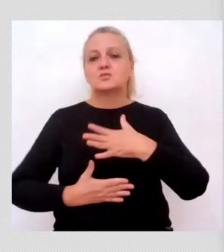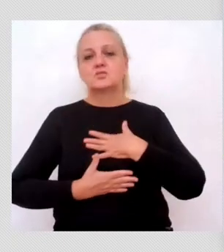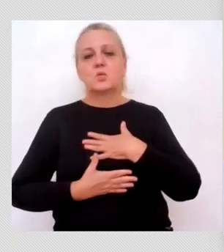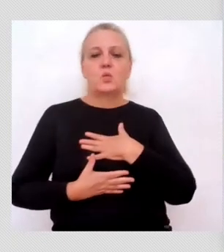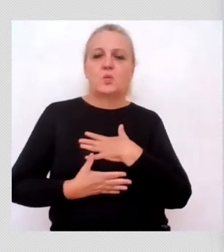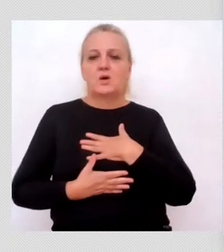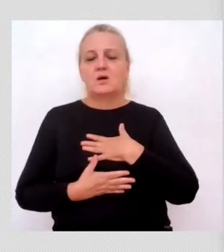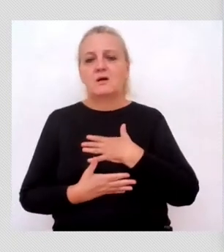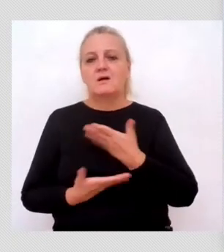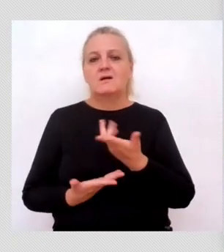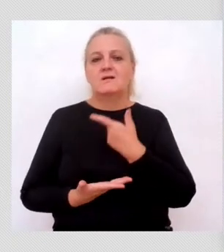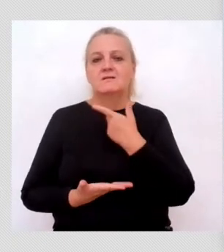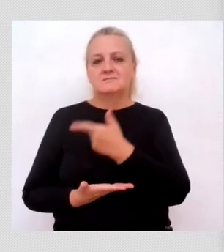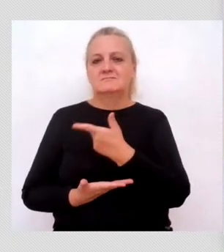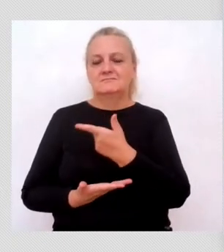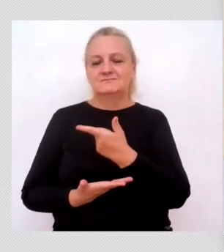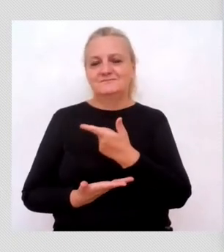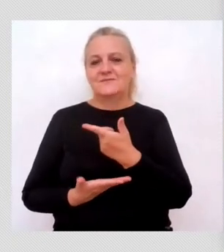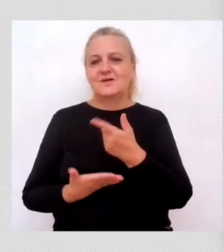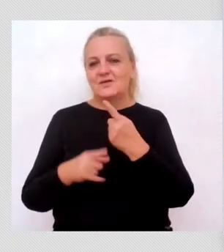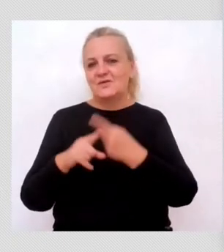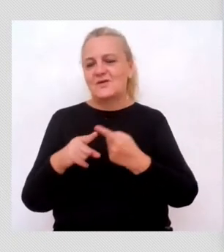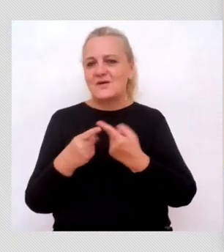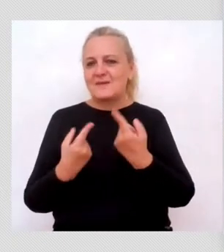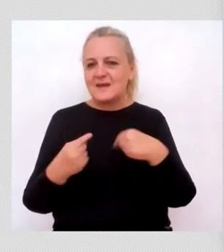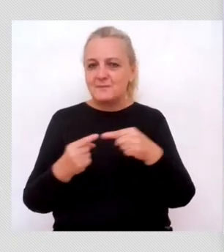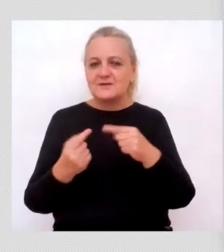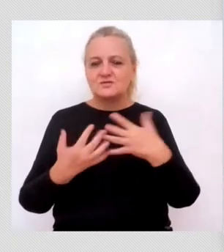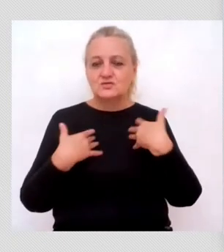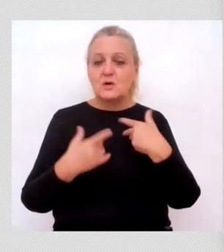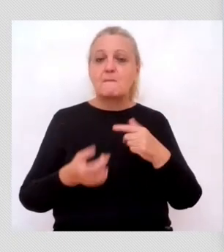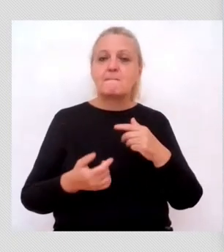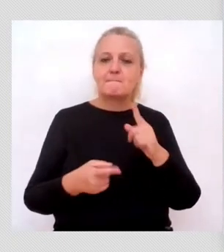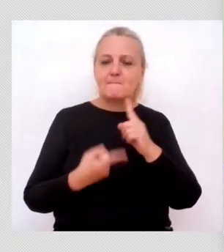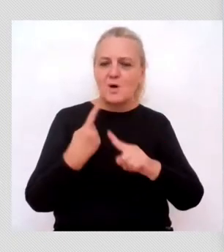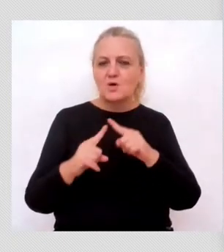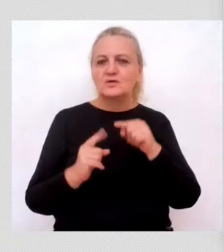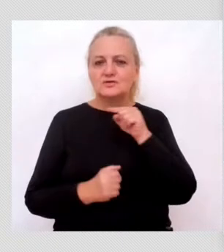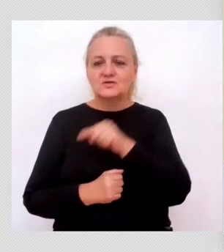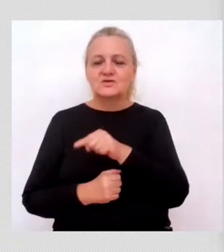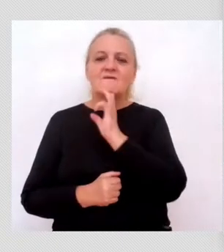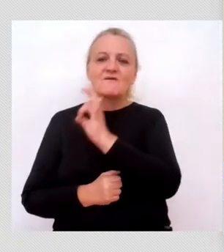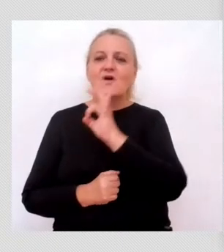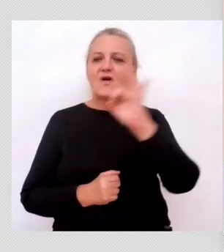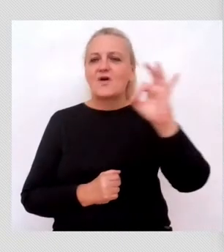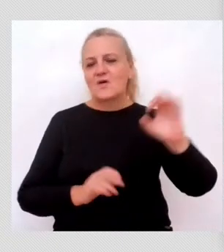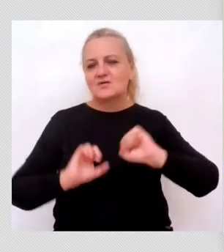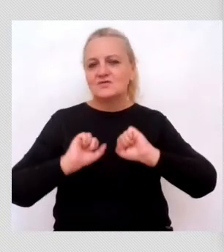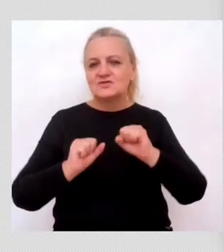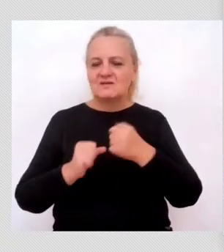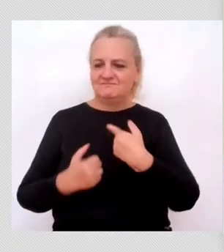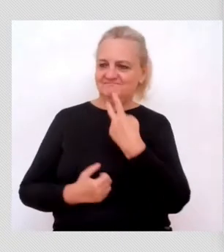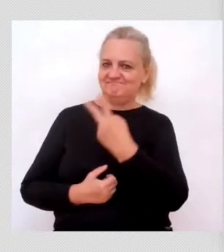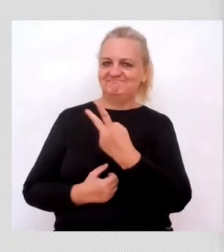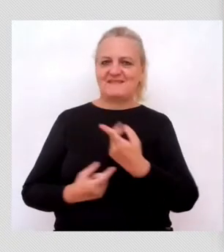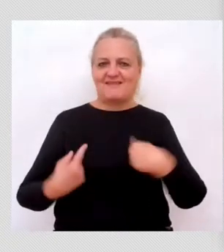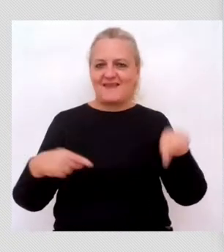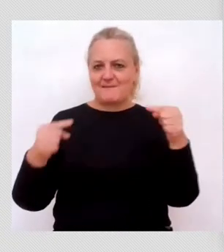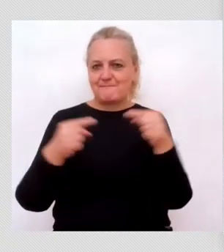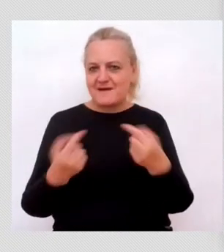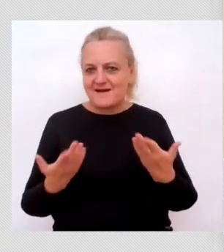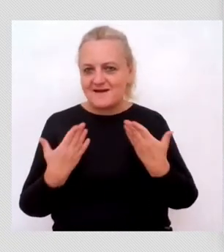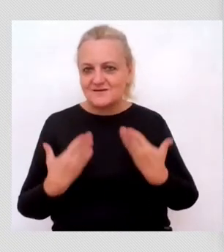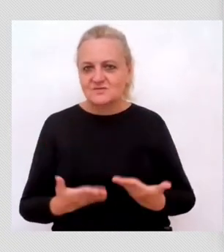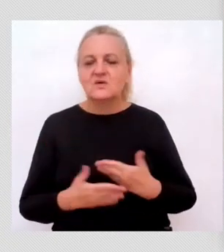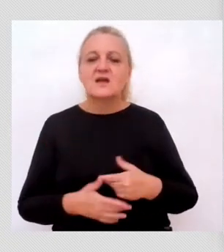eliminacji ich z życia politycznego, czy tego, że te ich działania są odbierane jako właśnie niewłaściwe. Czasami